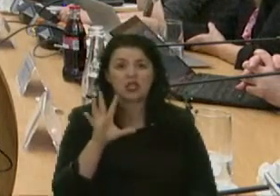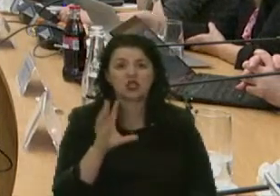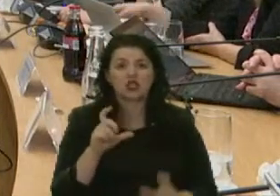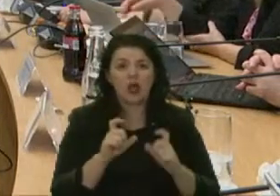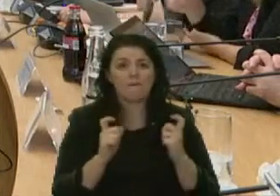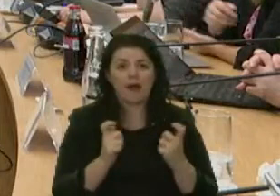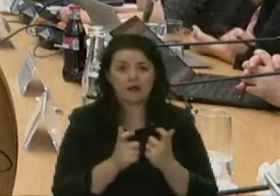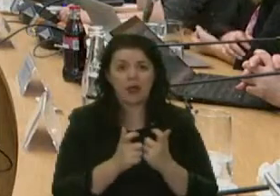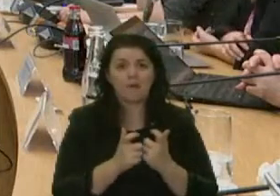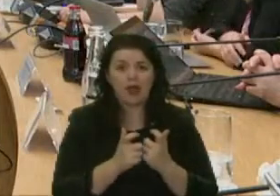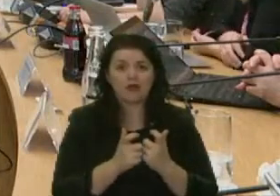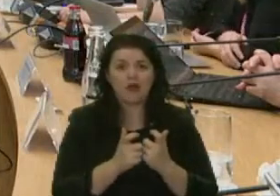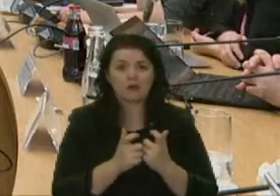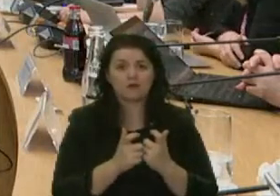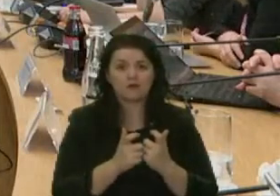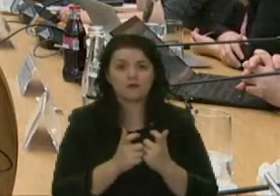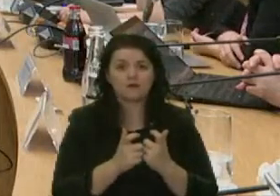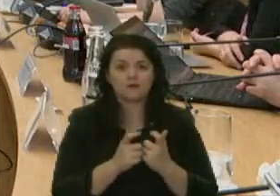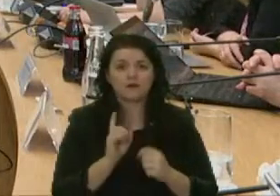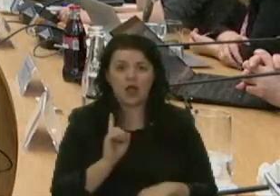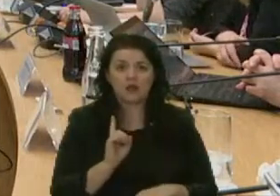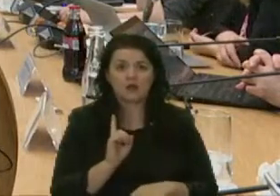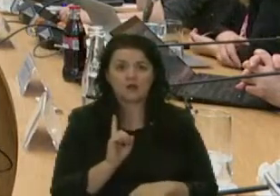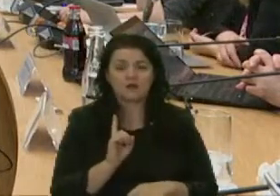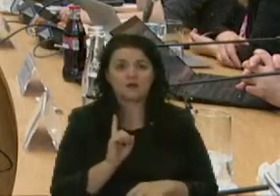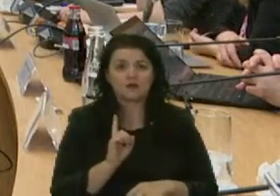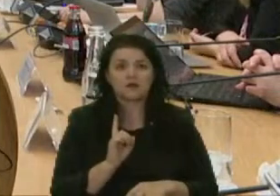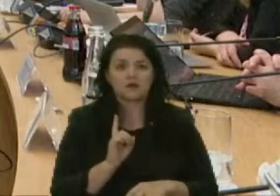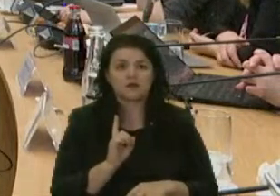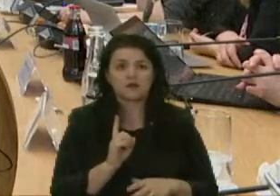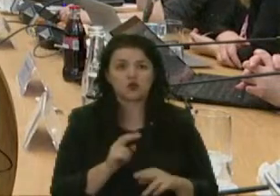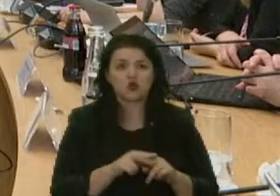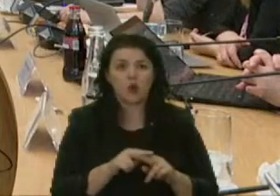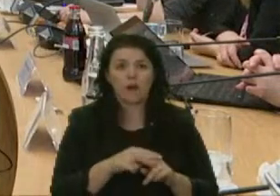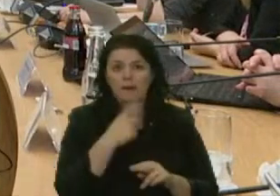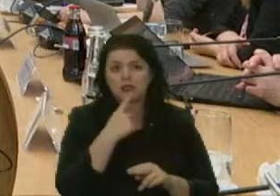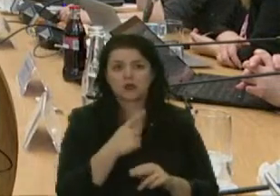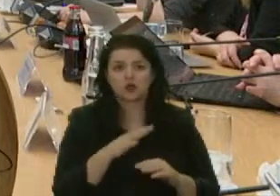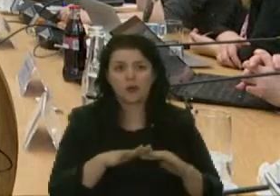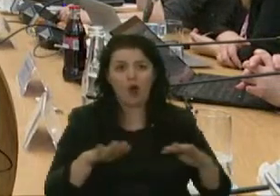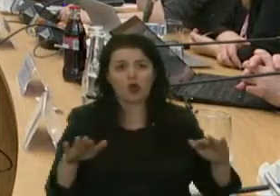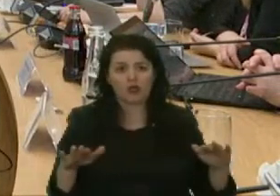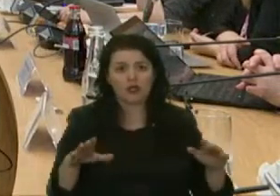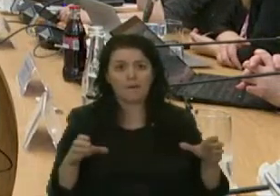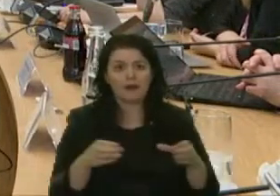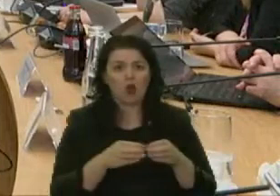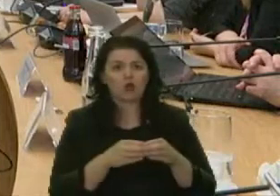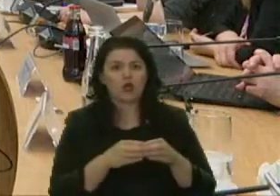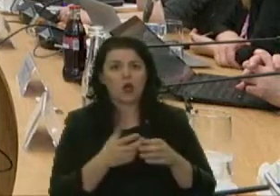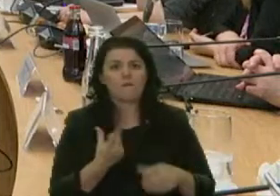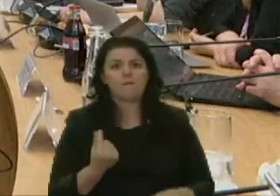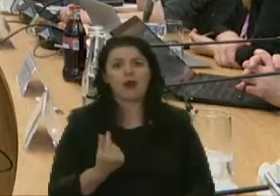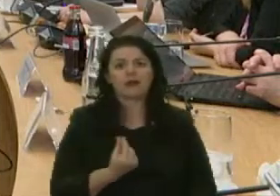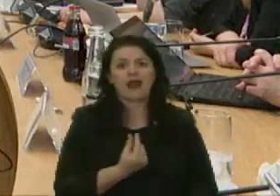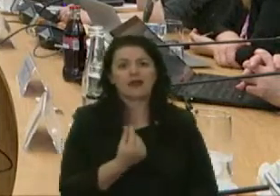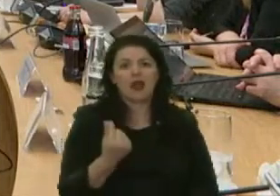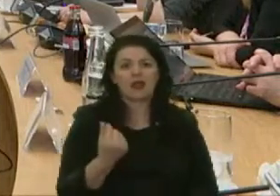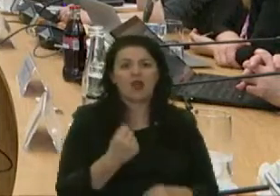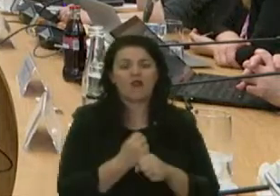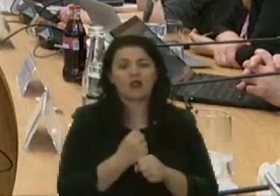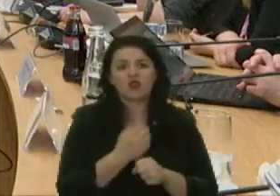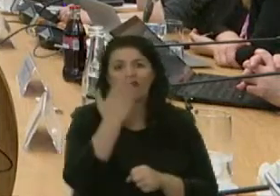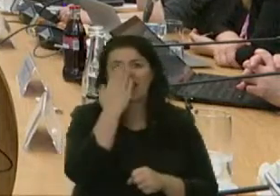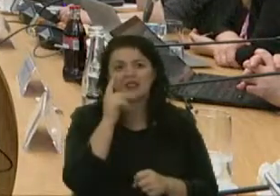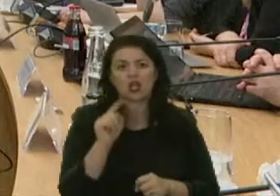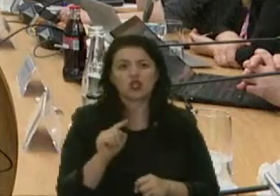ști că nu sunt puține dar așa cum am spus pe orizontală împreună cu toți partenerii facem faț